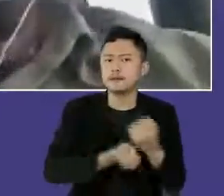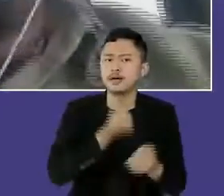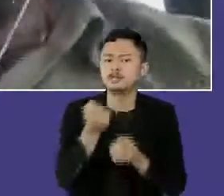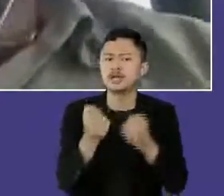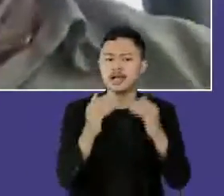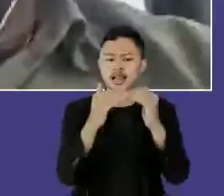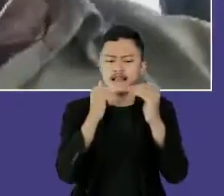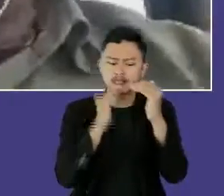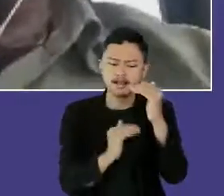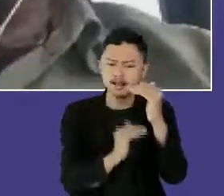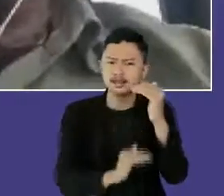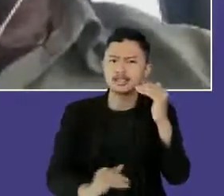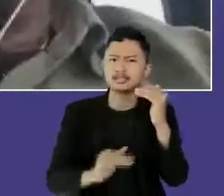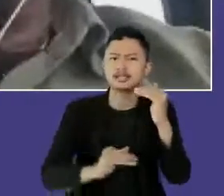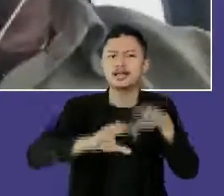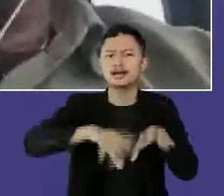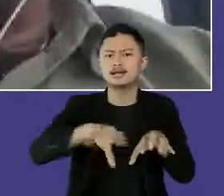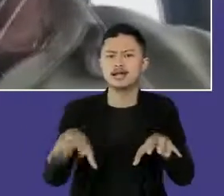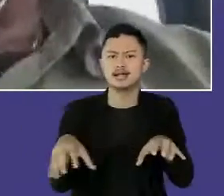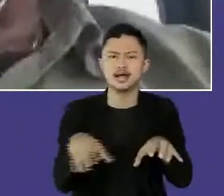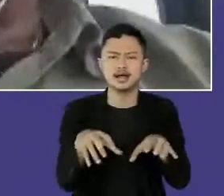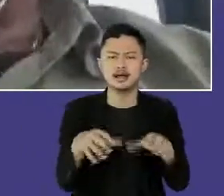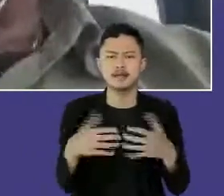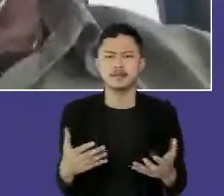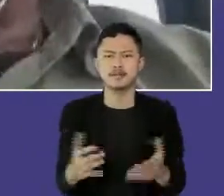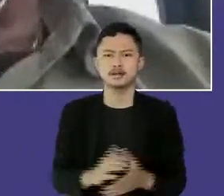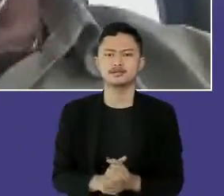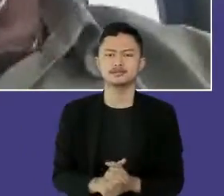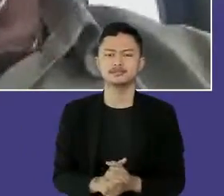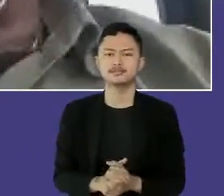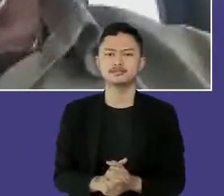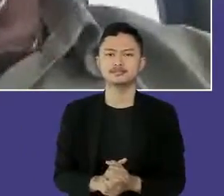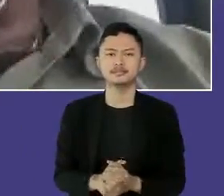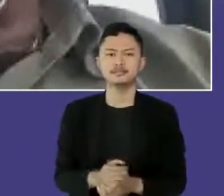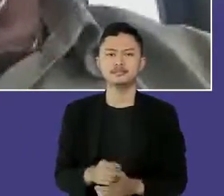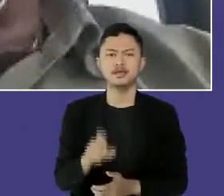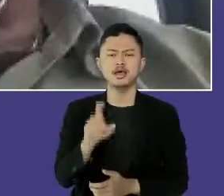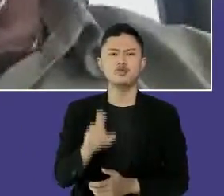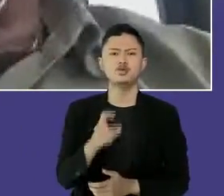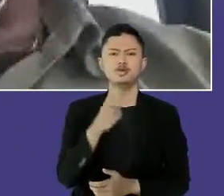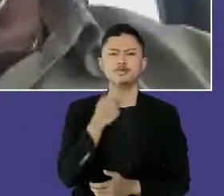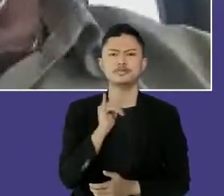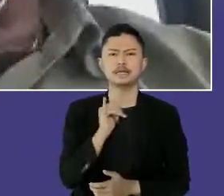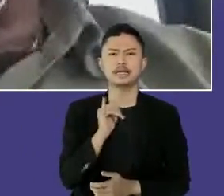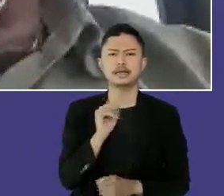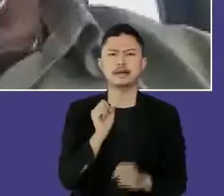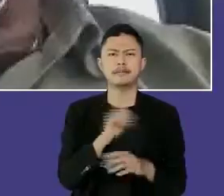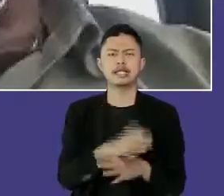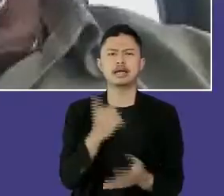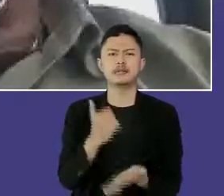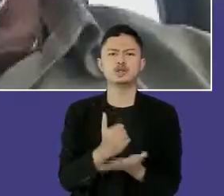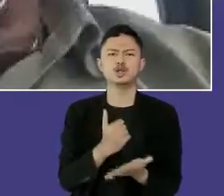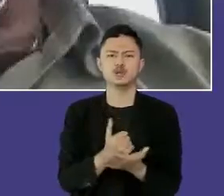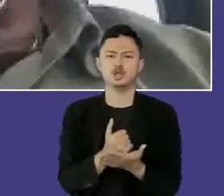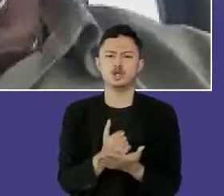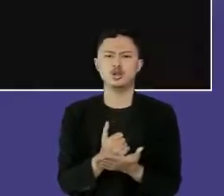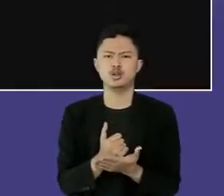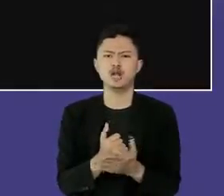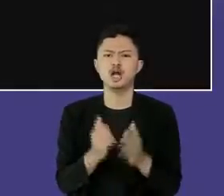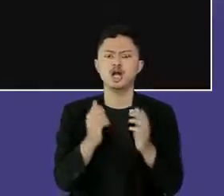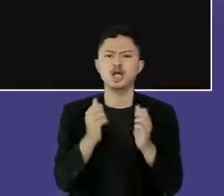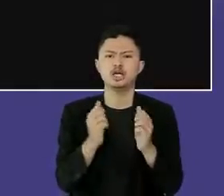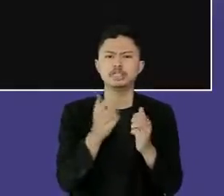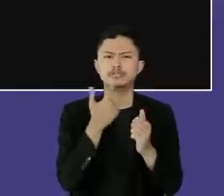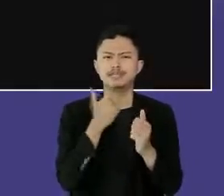di level daerah-daerah dan juga tentu saja diperlukan penerapan yang sungguh-sungguh dan